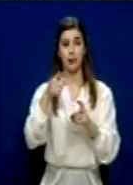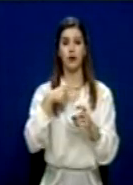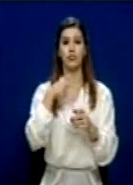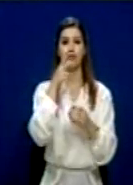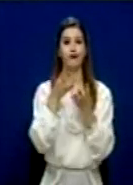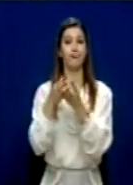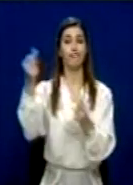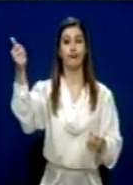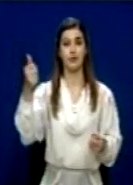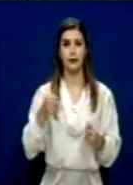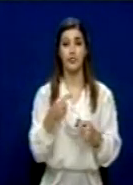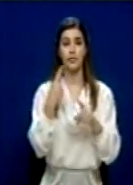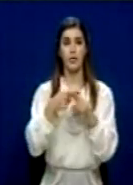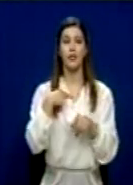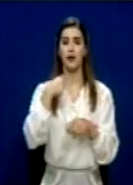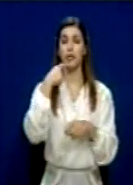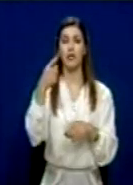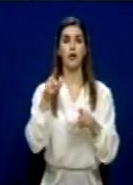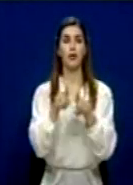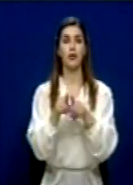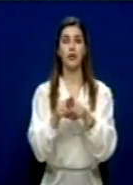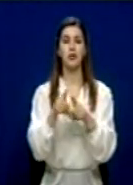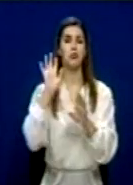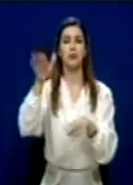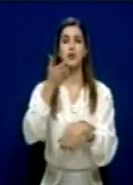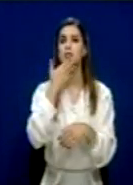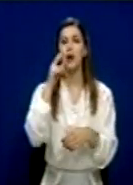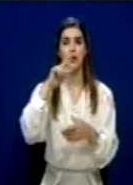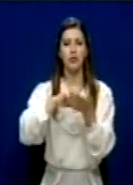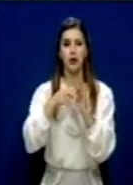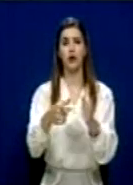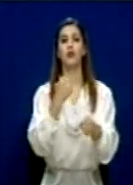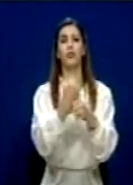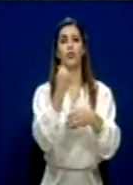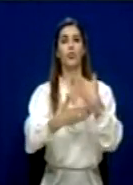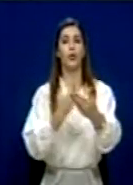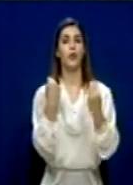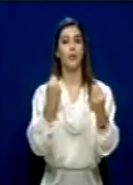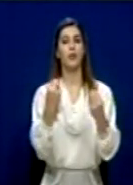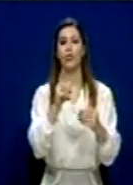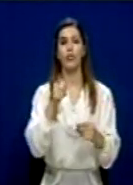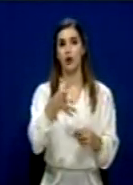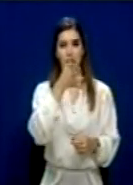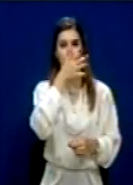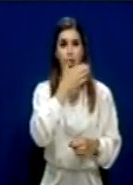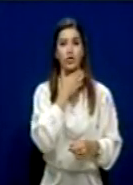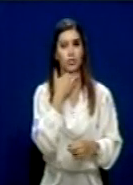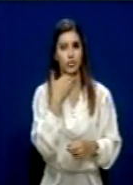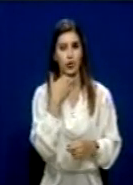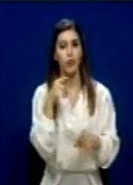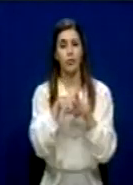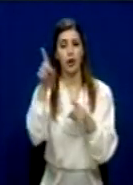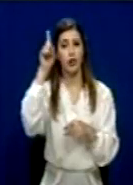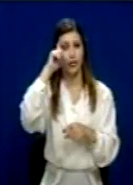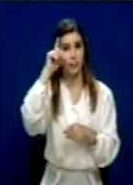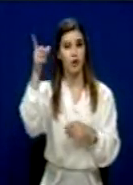aminuate. Me i thonë që në fakt, mos u brengos të jo se puna është të mirë. Është më katë se si parlamenti i Gjermanisë